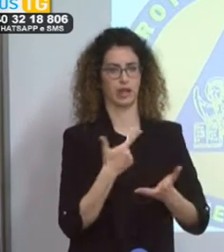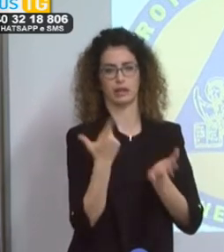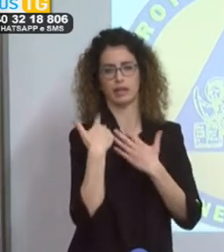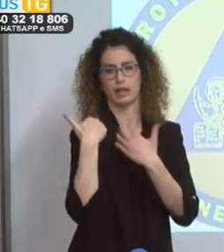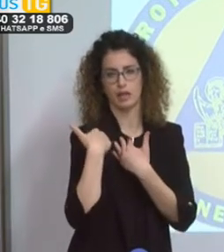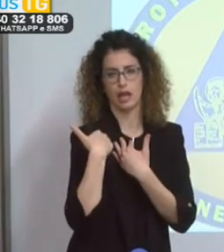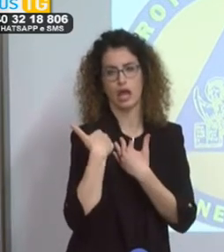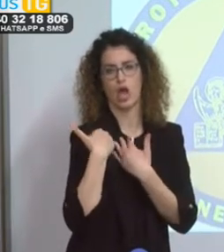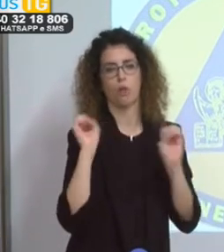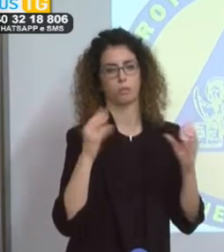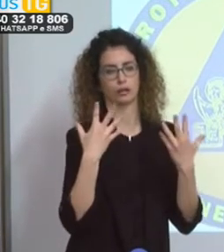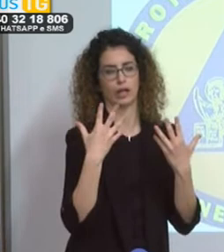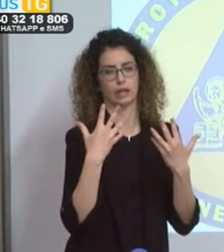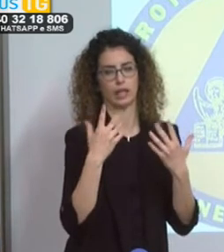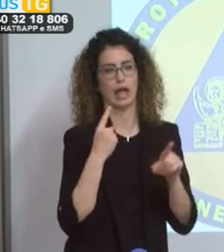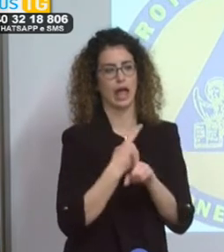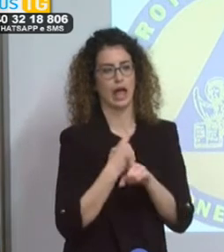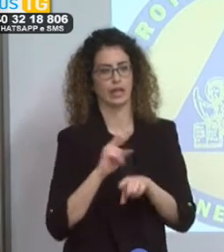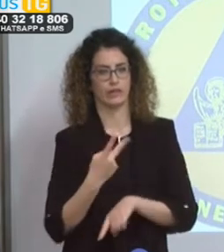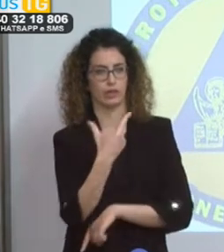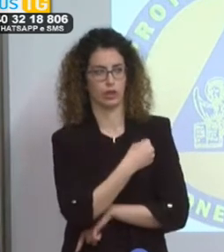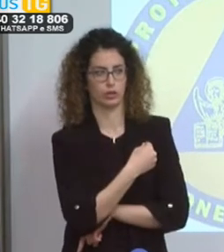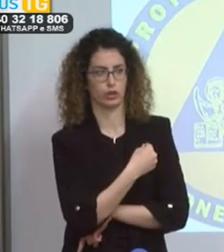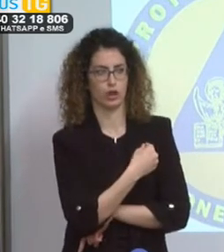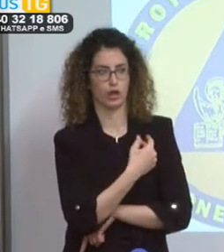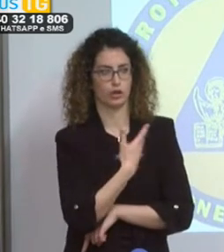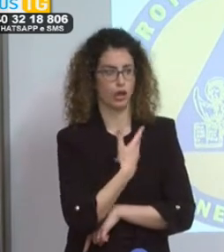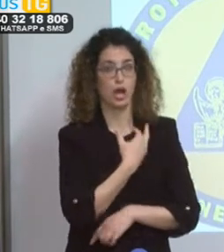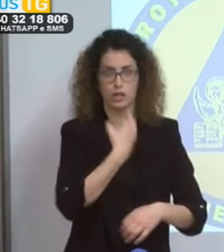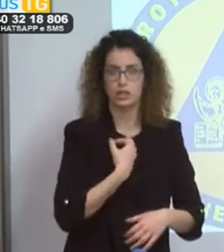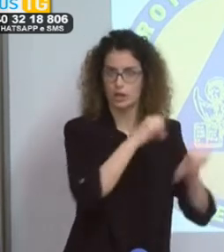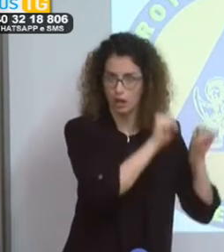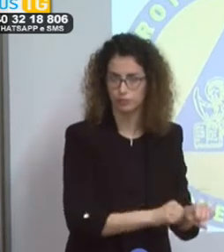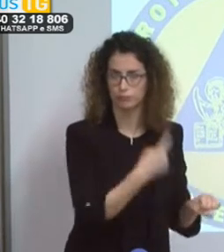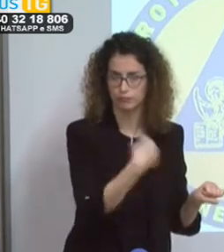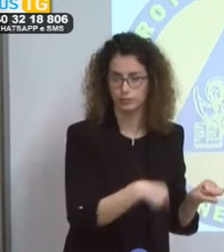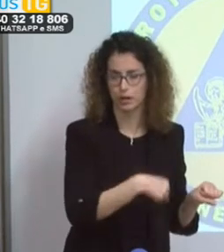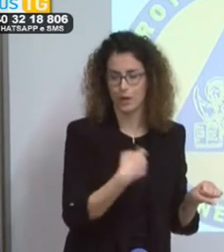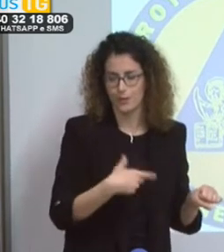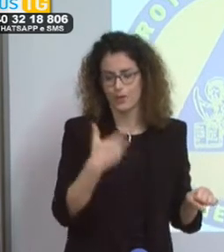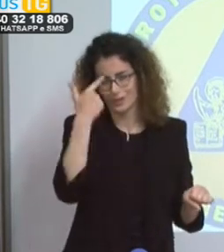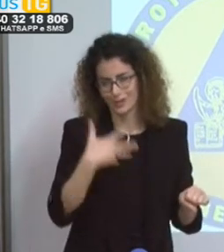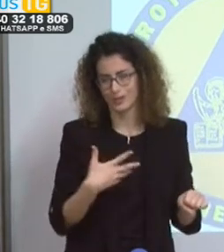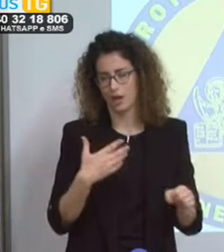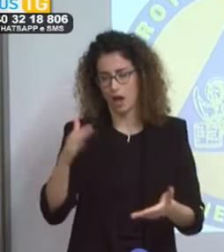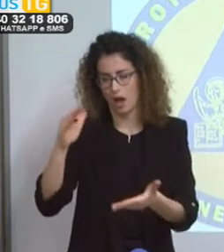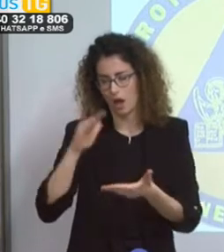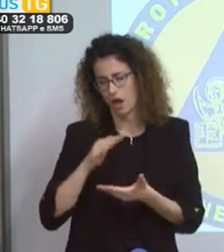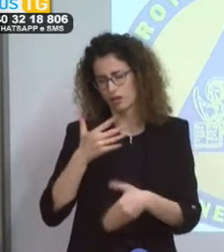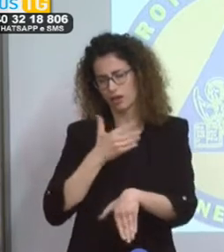dovrebbe ricevere la seconda dose in maggio, ce l'avrà sicuramente? Ce li abbiamo messi via, proprio perché sappiamo che non arrivano, noi